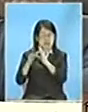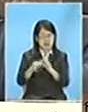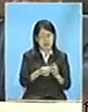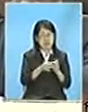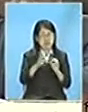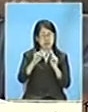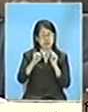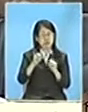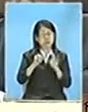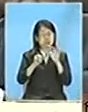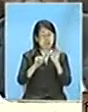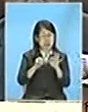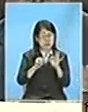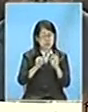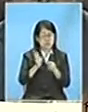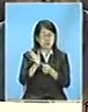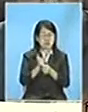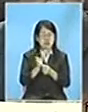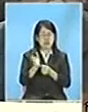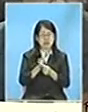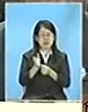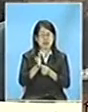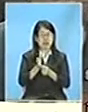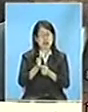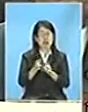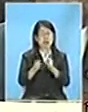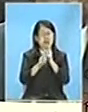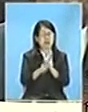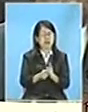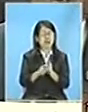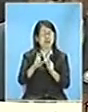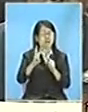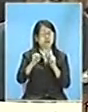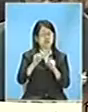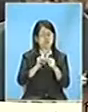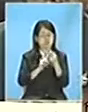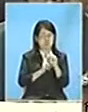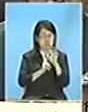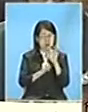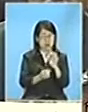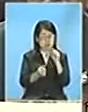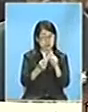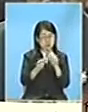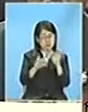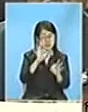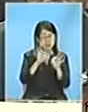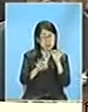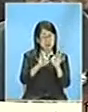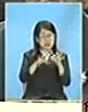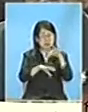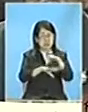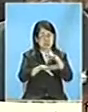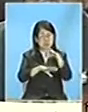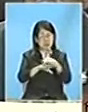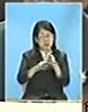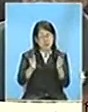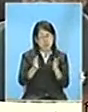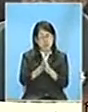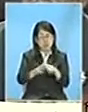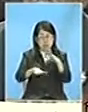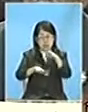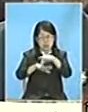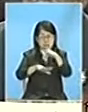ก้ไขตามมาตรา19เกี่ยวกับเรื่องการแต่งตั้งแล้วก็การถอดถอนในตำแหน่งต่าง